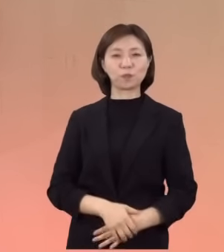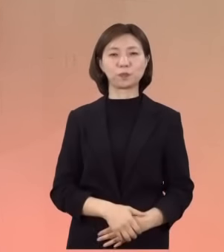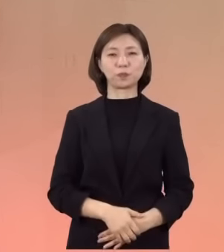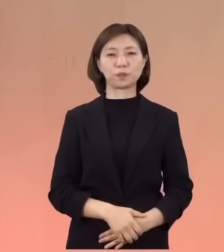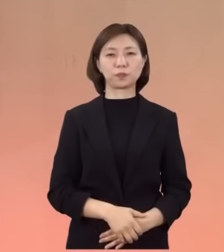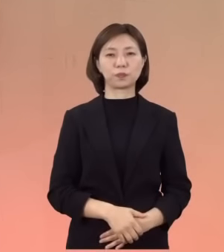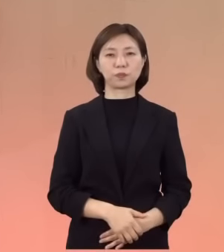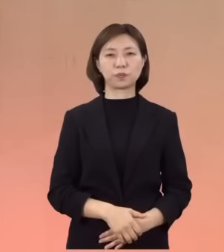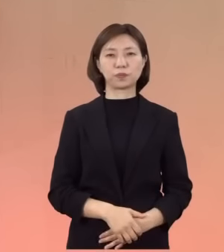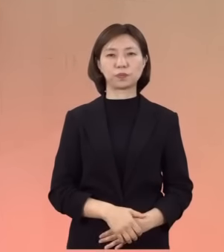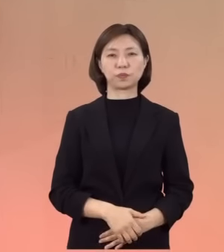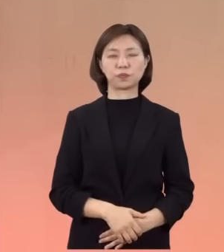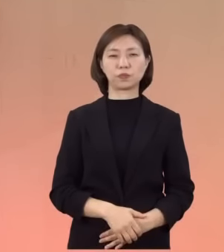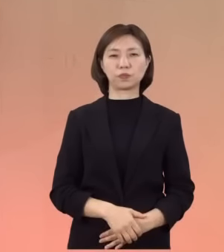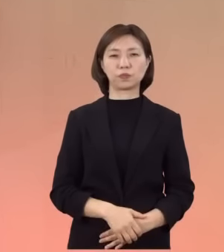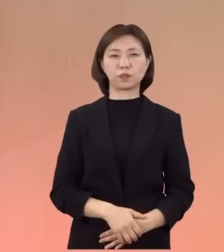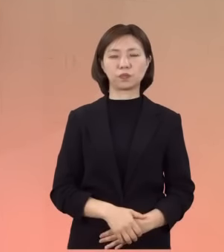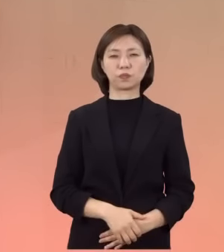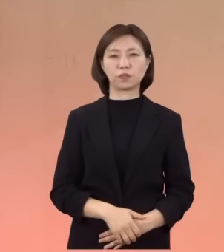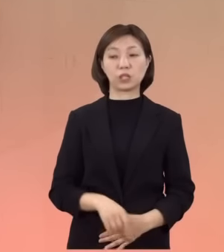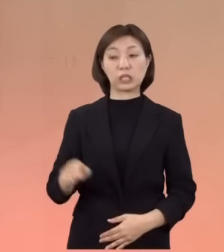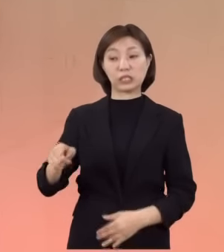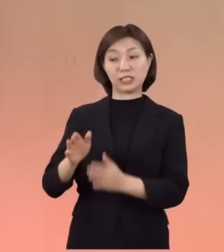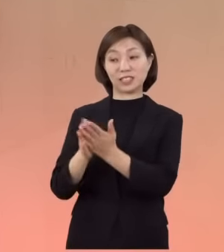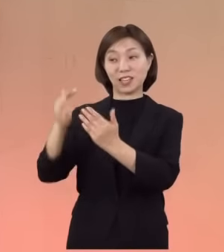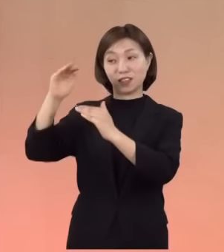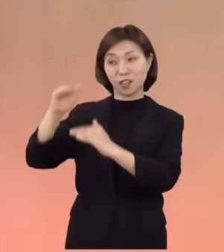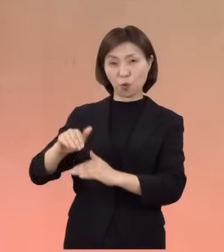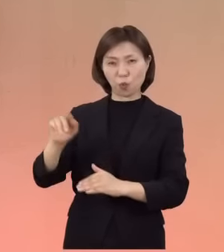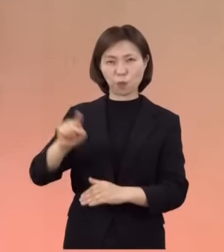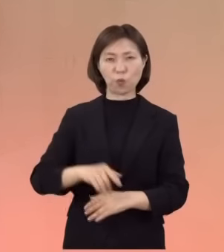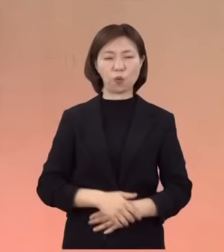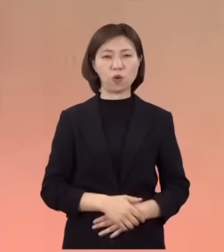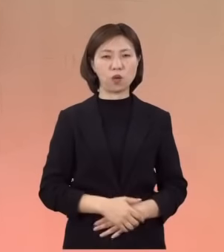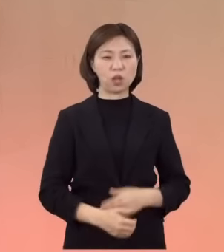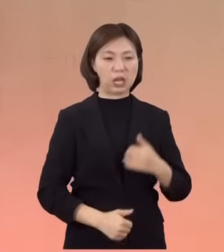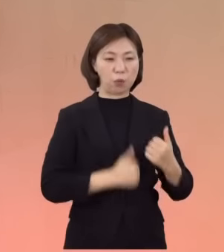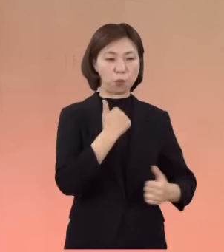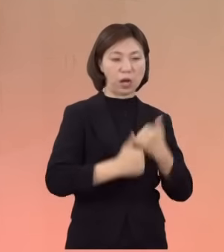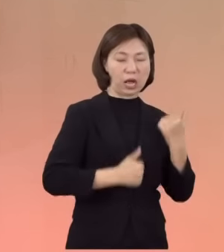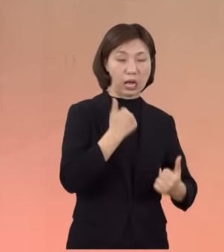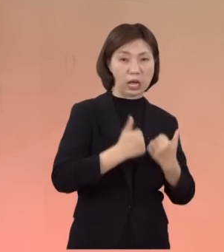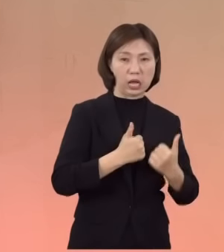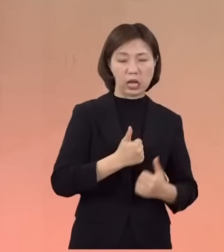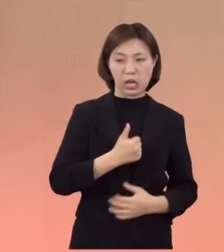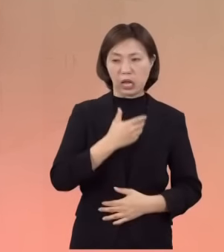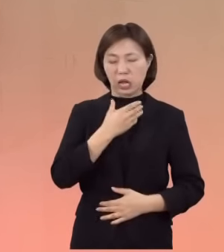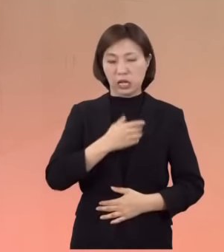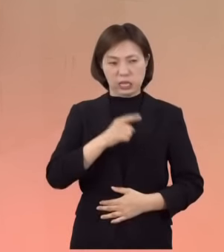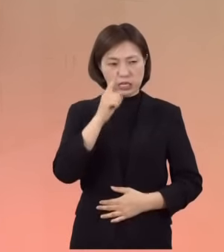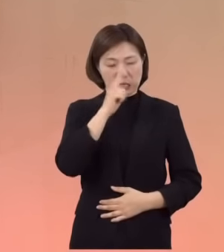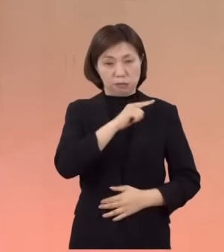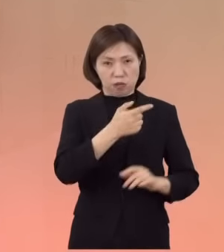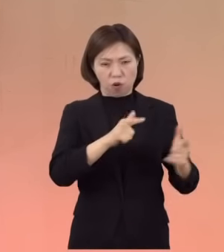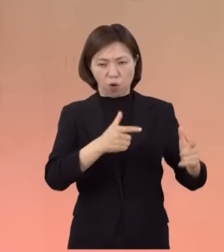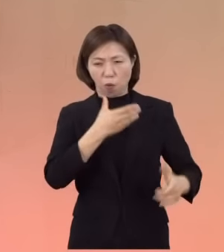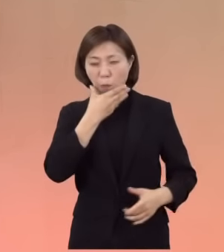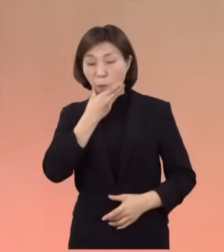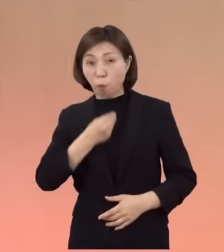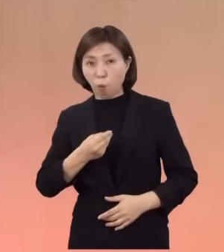내용입니다 은평에 이르기를 화 복은 문이